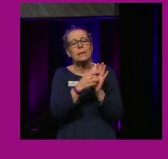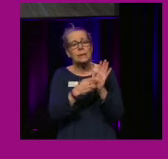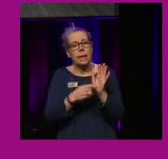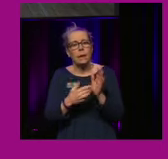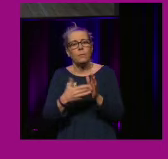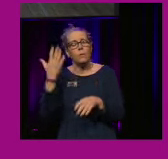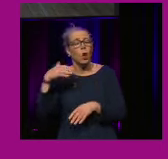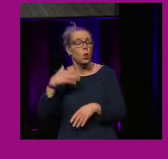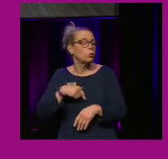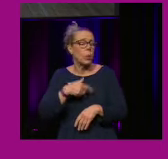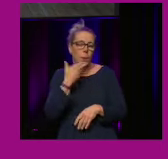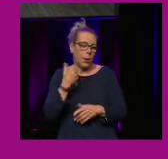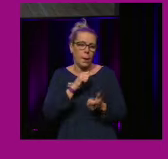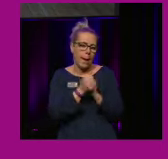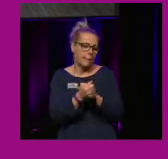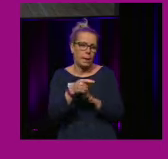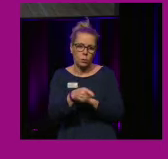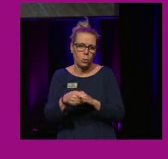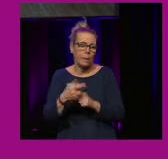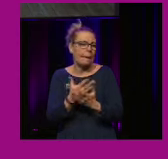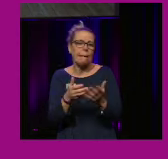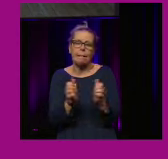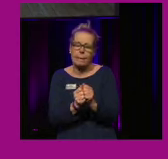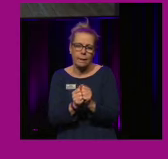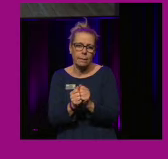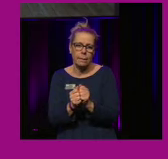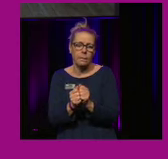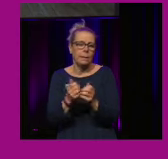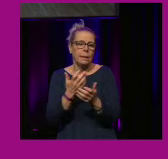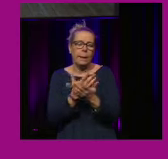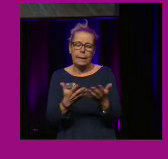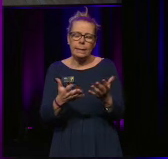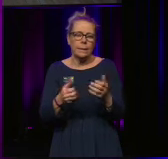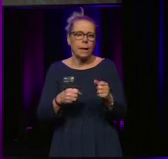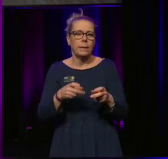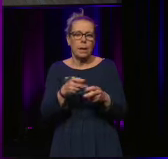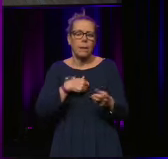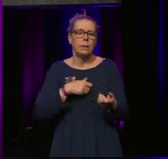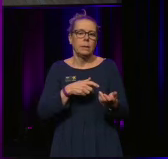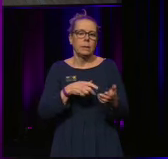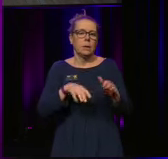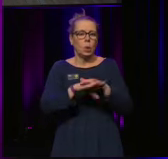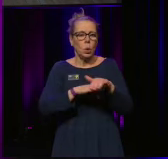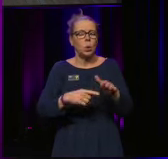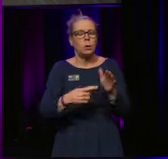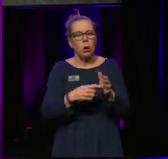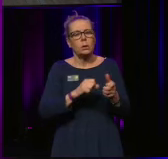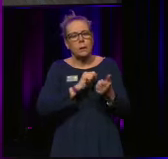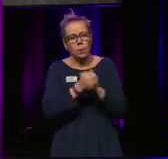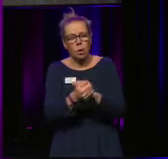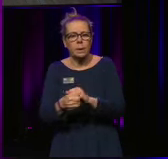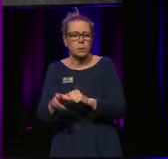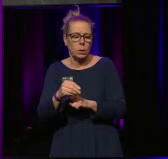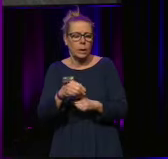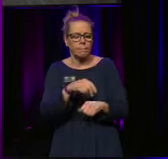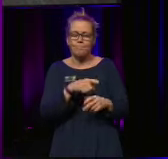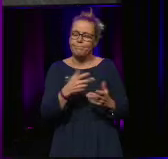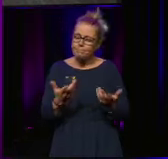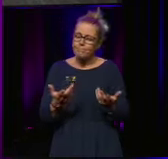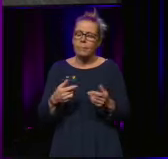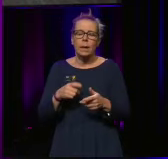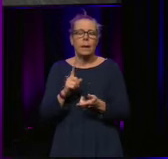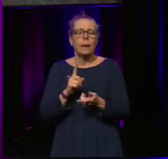de har inte ändrats egentligen alls, inte i samband med grundlagsreformen då 2011, ja, just det. Vad gäller domstolarnas oberoende. Så det är kanske inte den